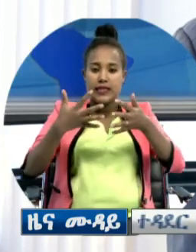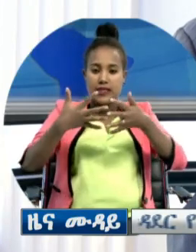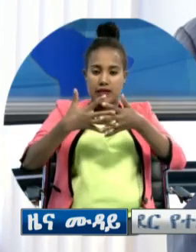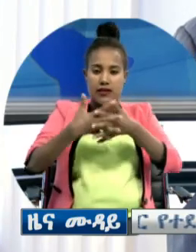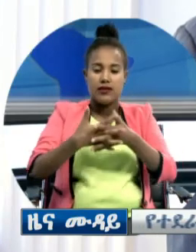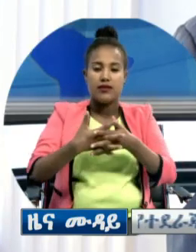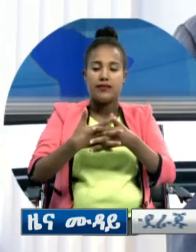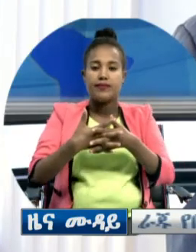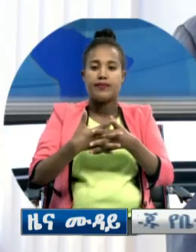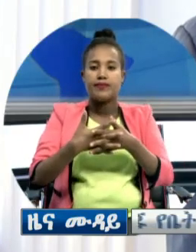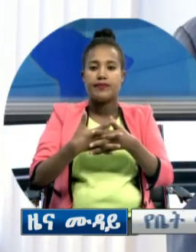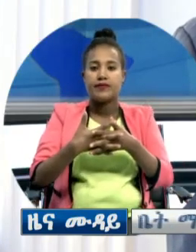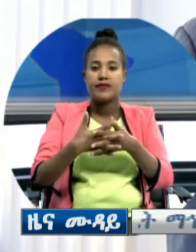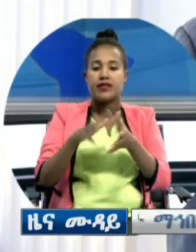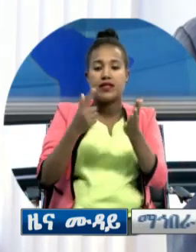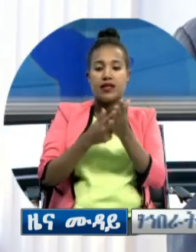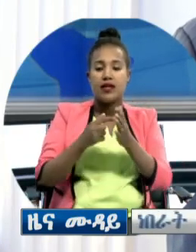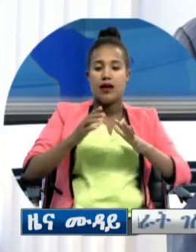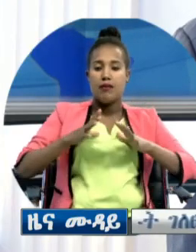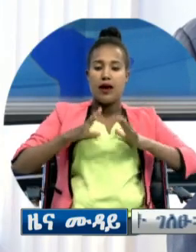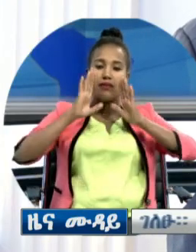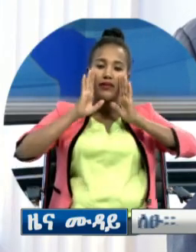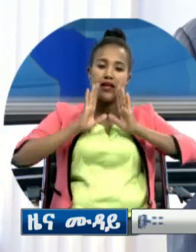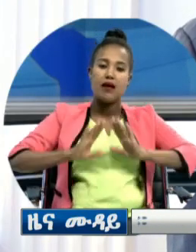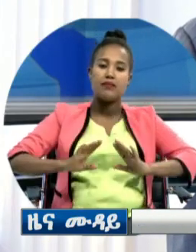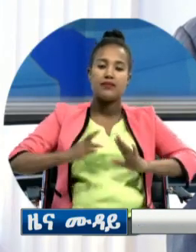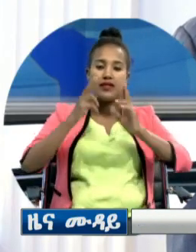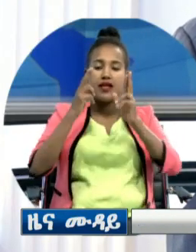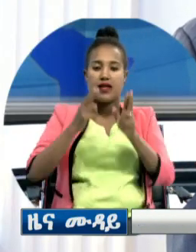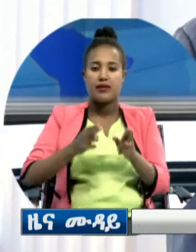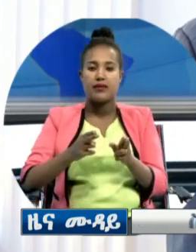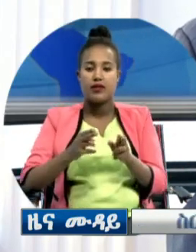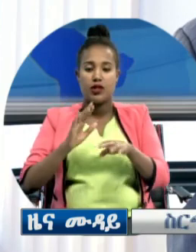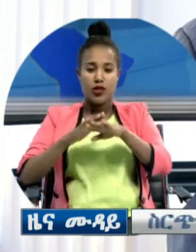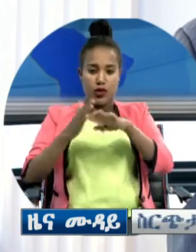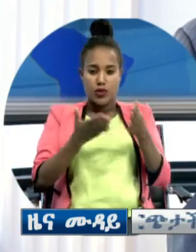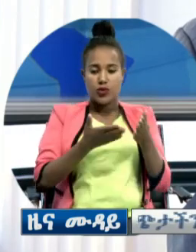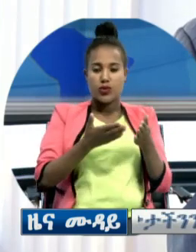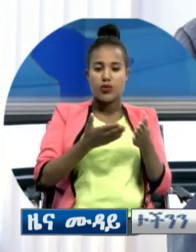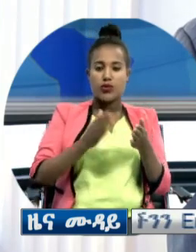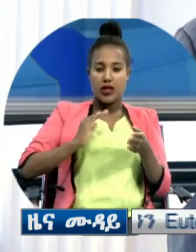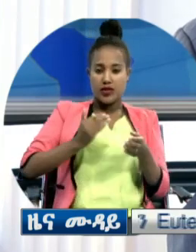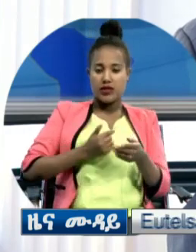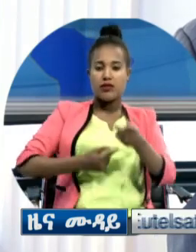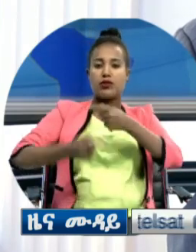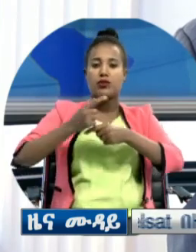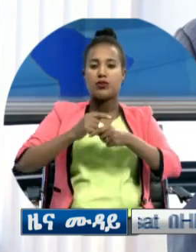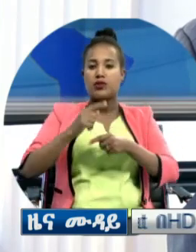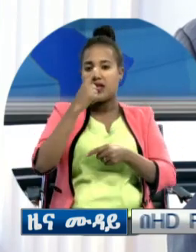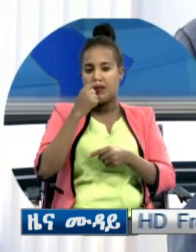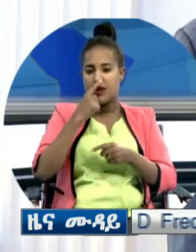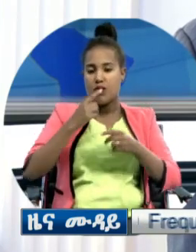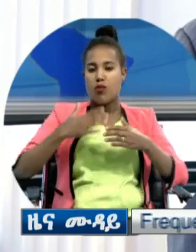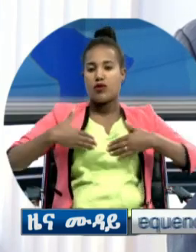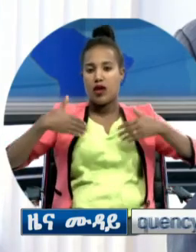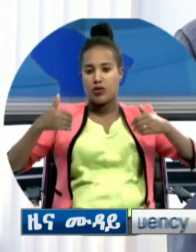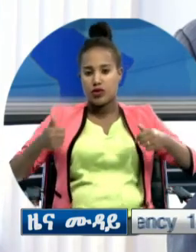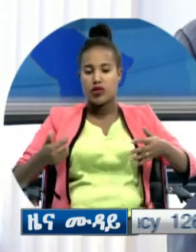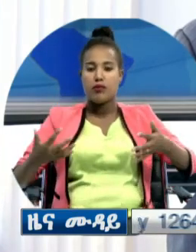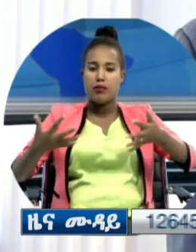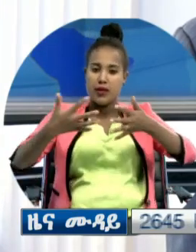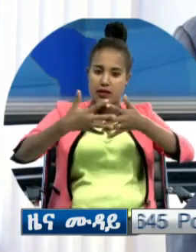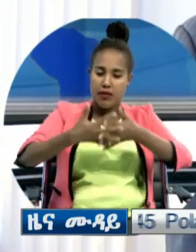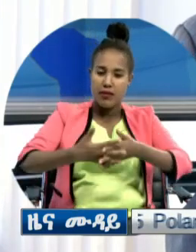ትስስርነት ይህን በዓል በሰላም እንድናከብር እንግዶቻችን ሲመጡ እንደተለመደው ወጣቶች